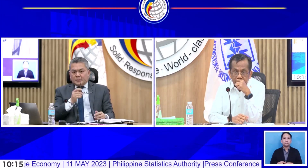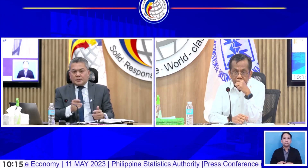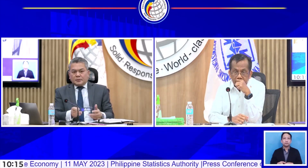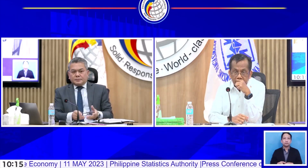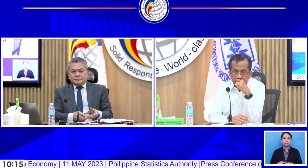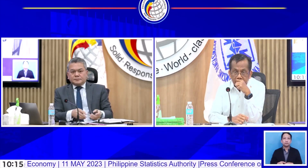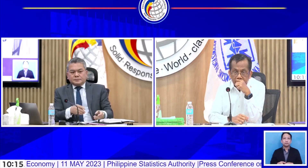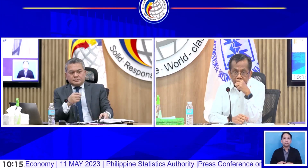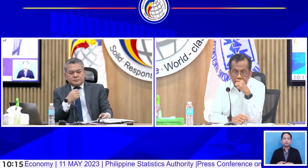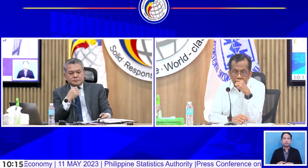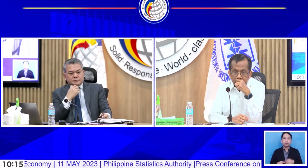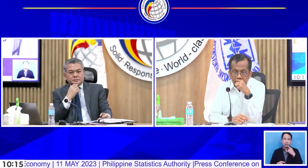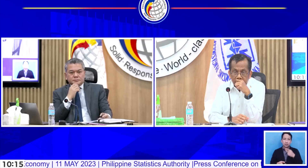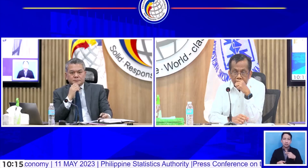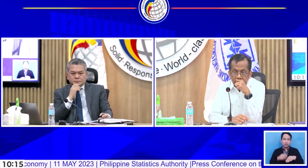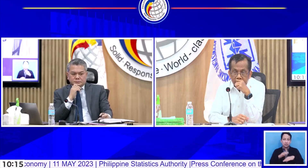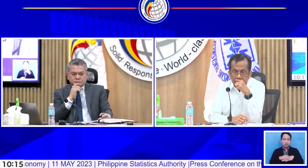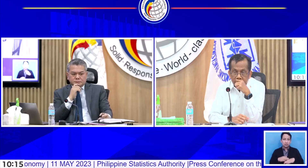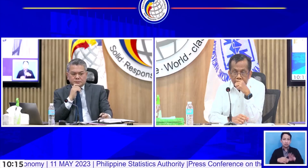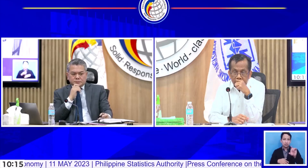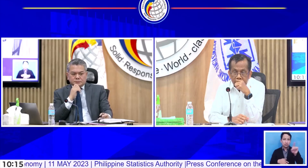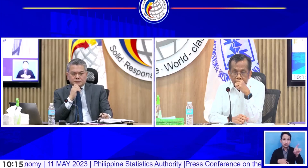Kapag kayo po ay natawag upang magtanong,